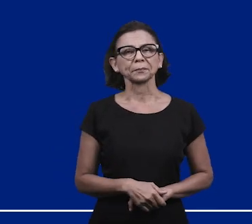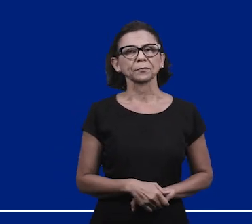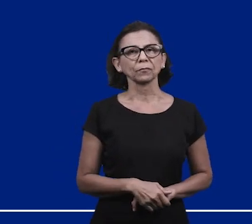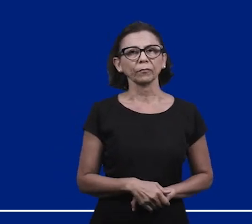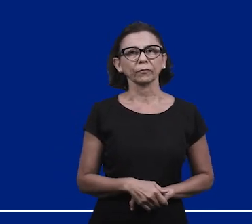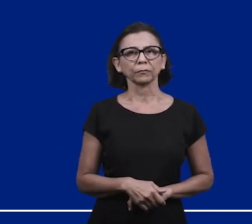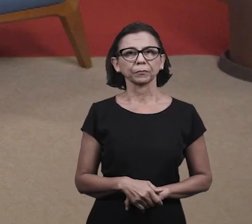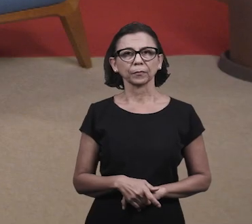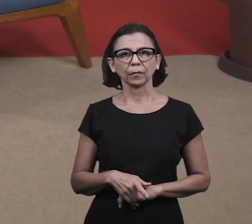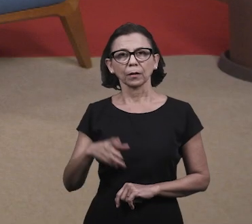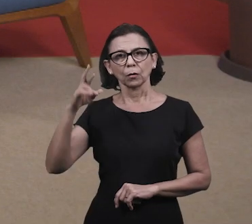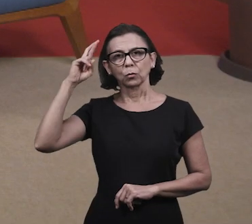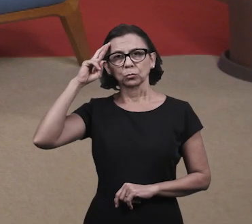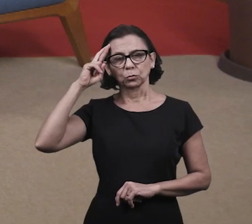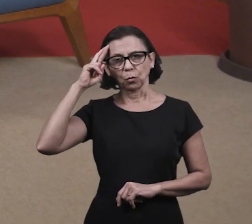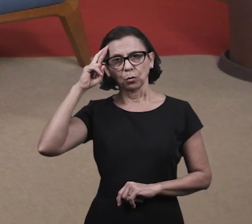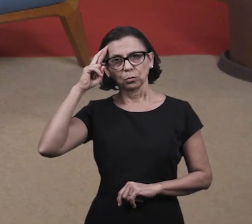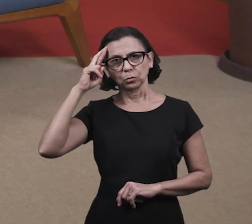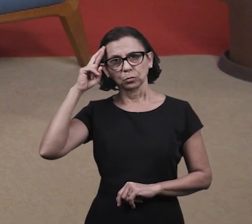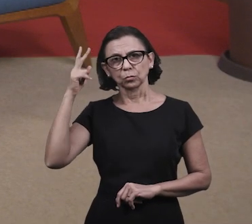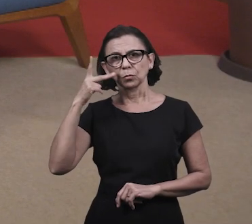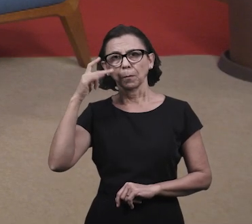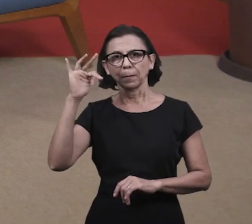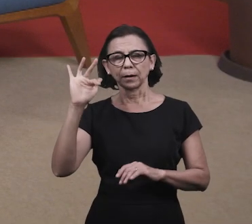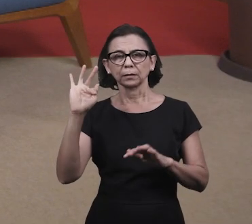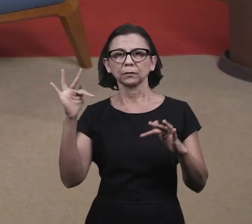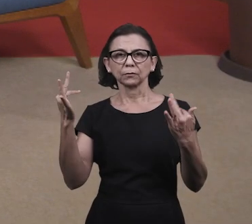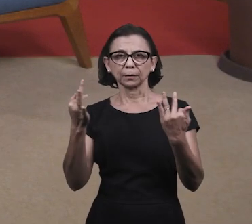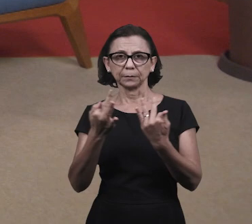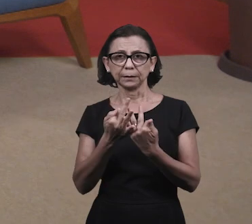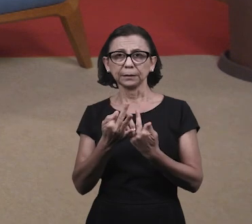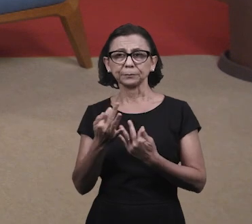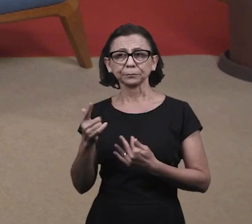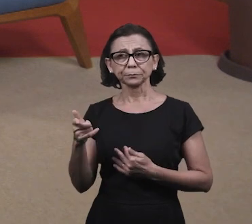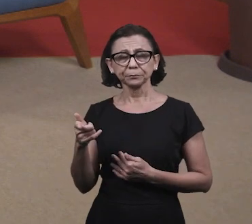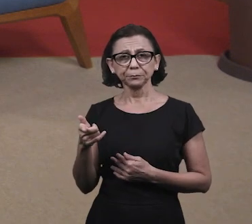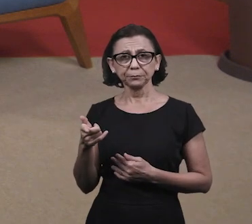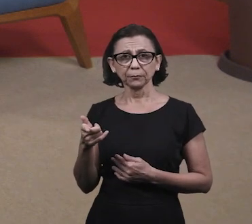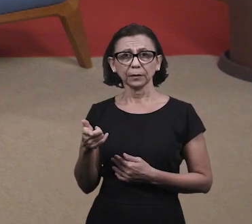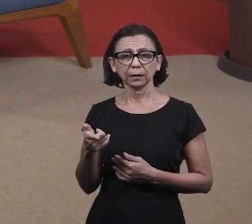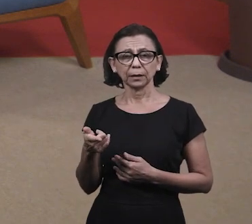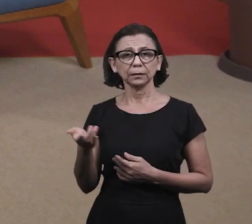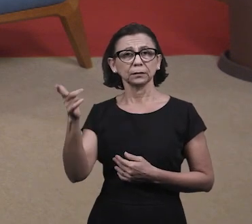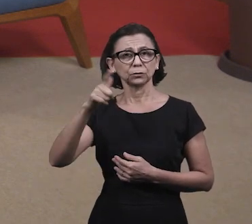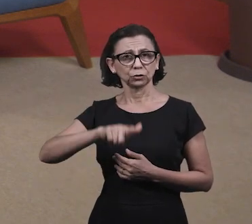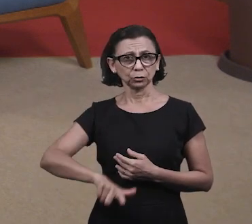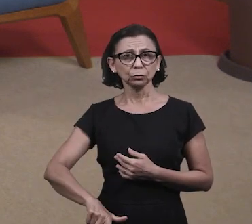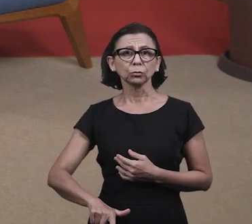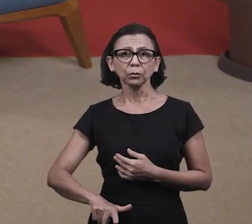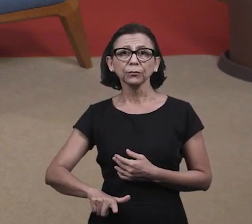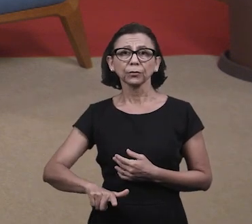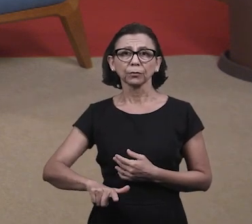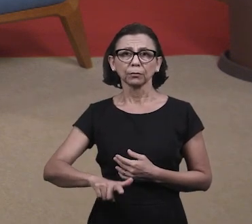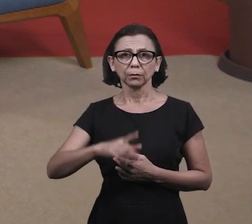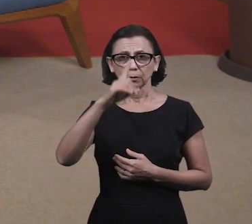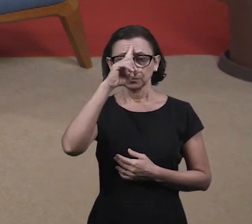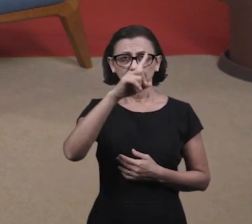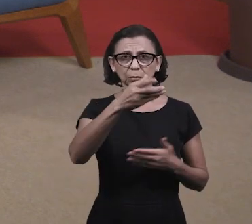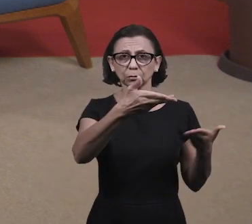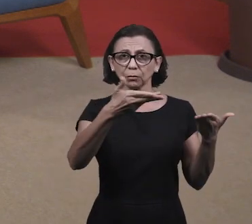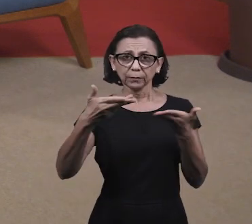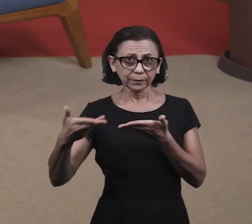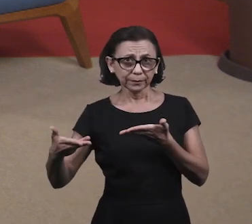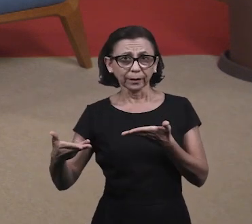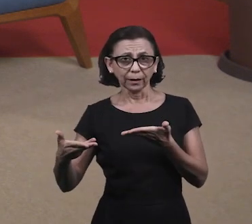ils avaient déjà donné une orientation pour apporter les aveugles, les paralytiques, les pauvres, les boiteux. Maintenant, c'est dans